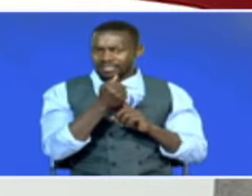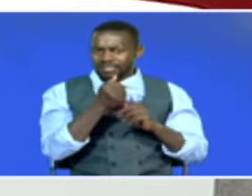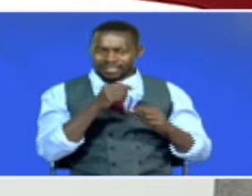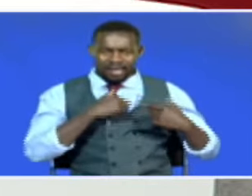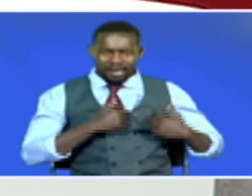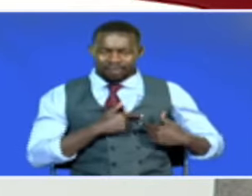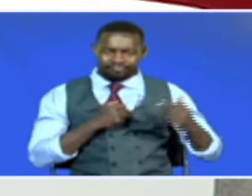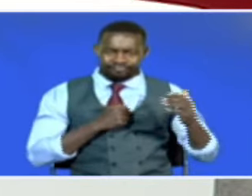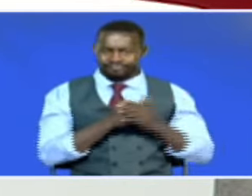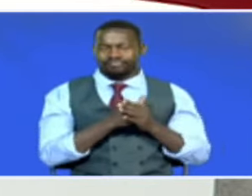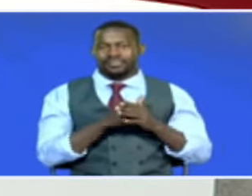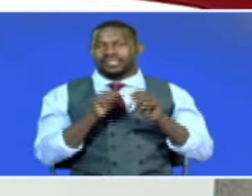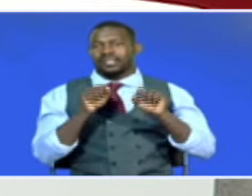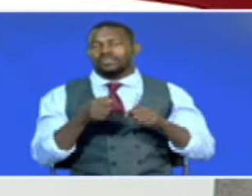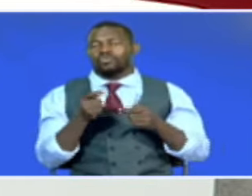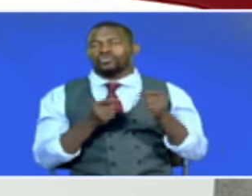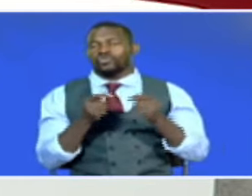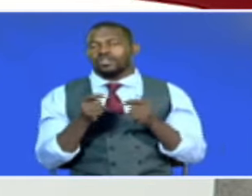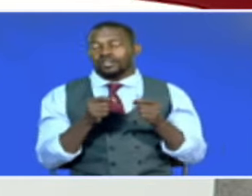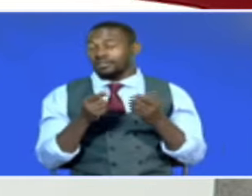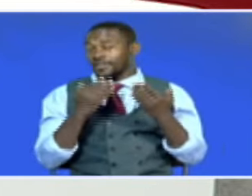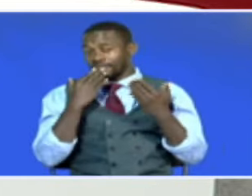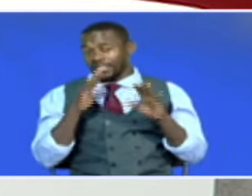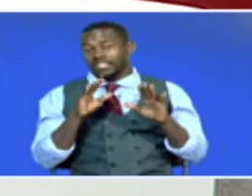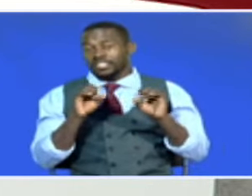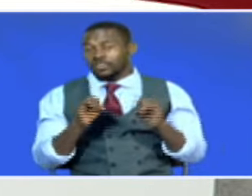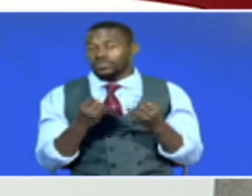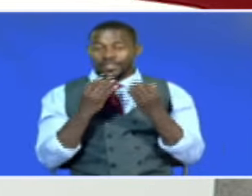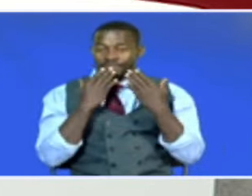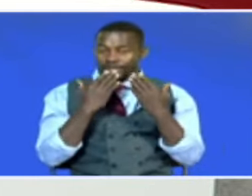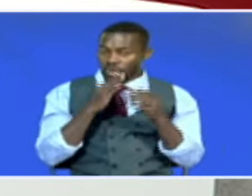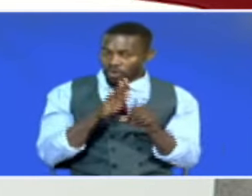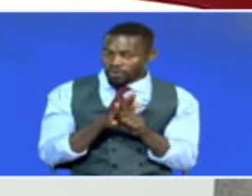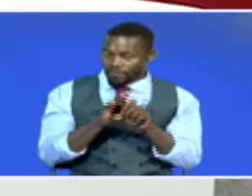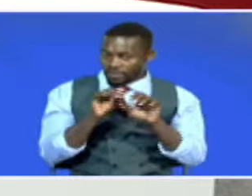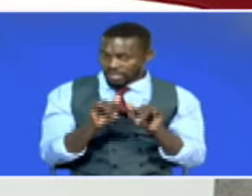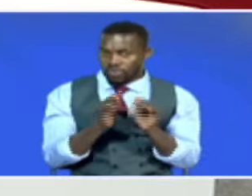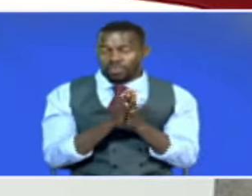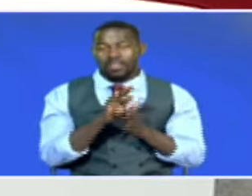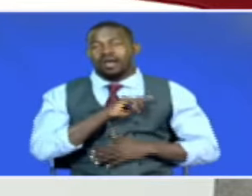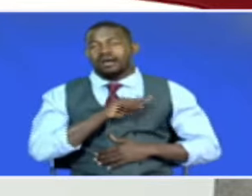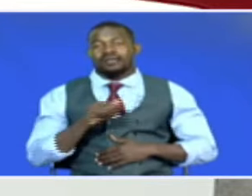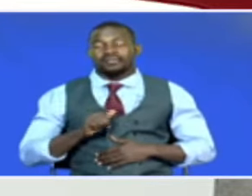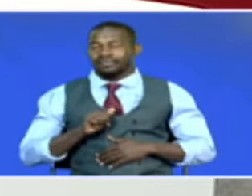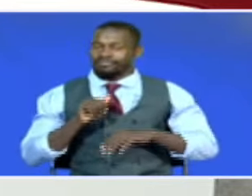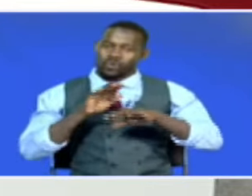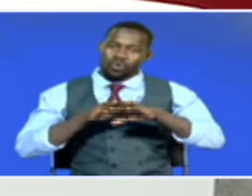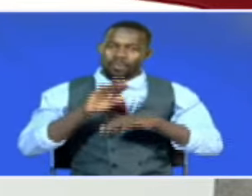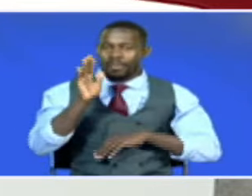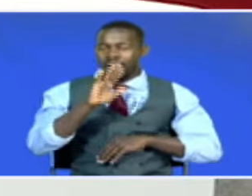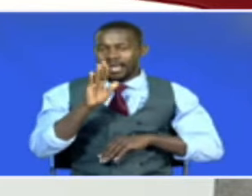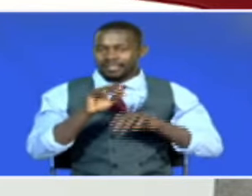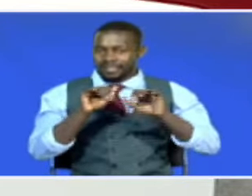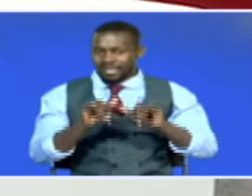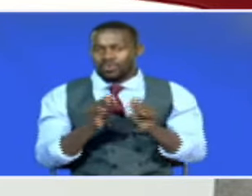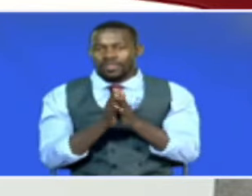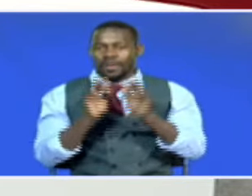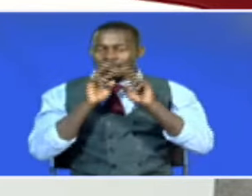huo. Kufikia hapo mimi sina la ziada, ila kukushukuru sana kutazama taarifa hizi za KTN leo weekend. Nikwage kwa heri, ubaki na wingi wa